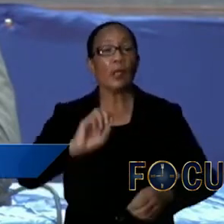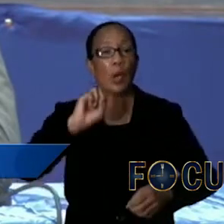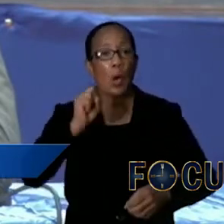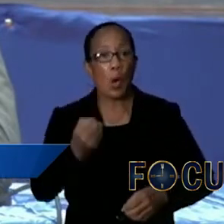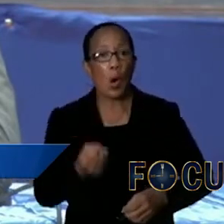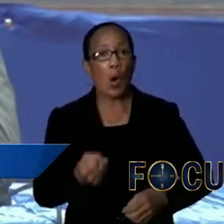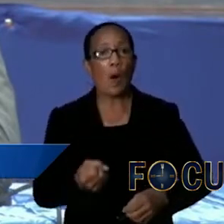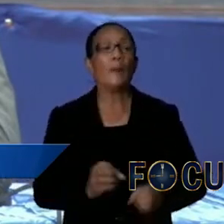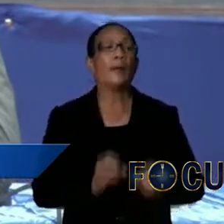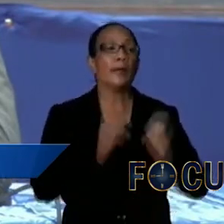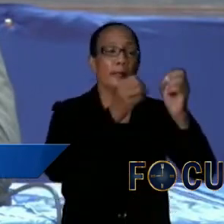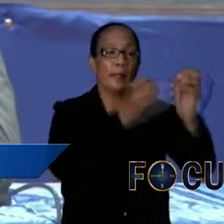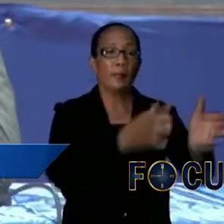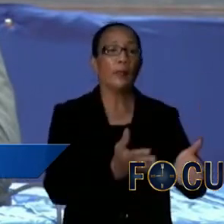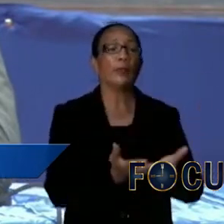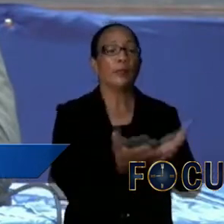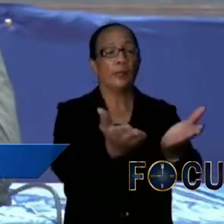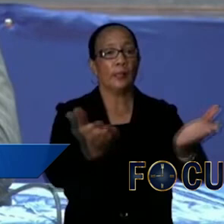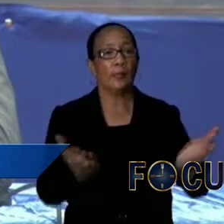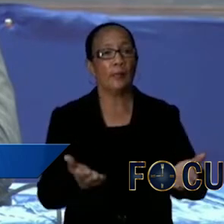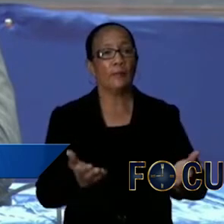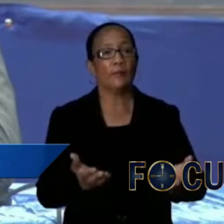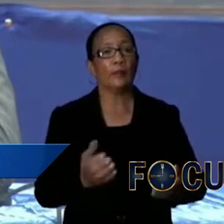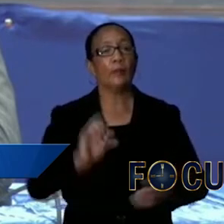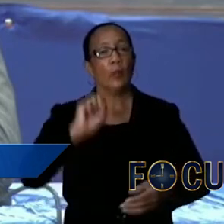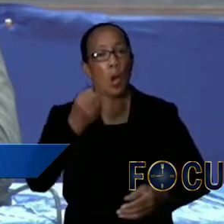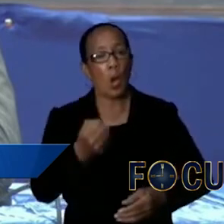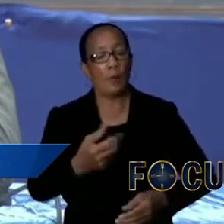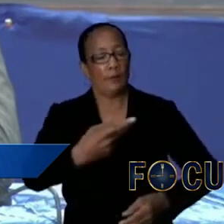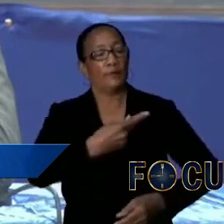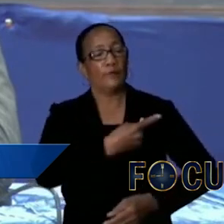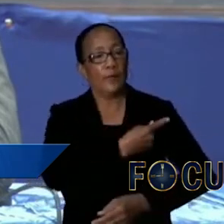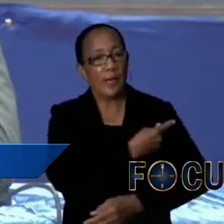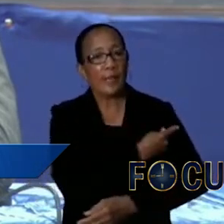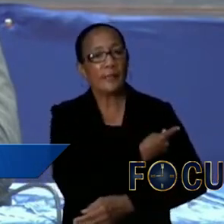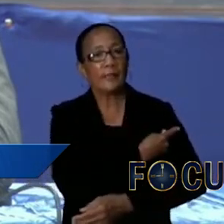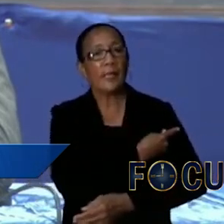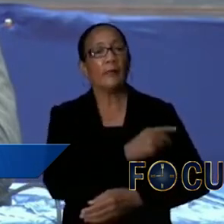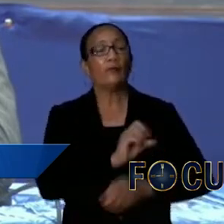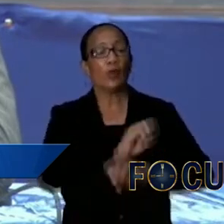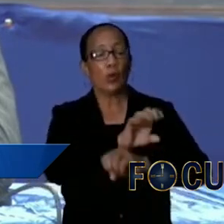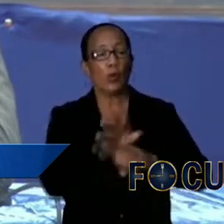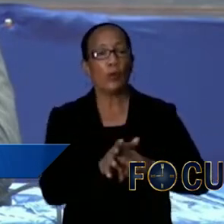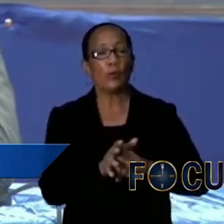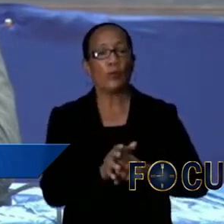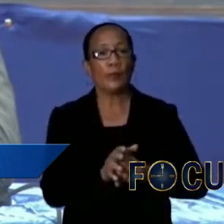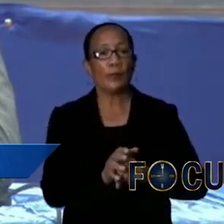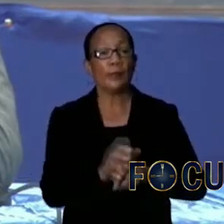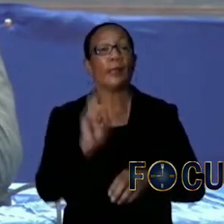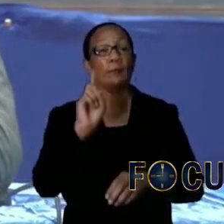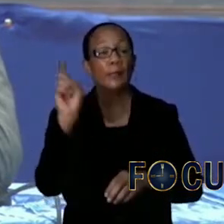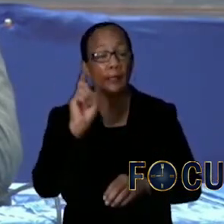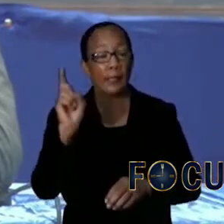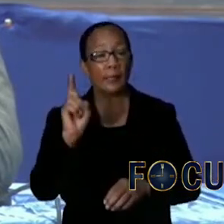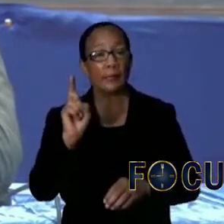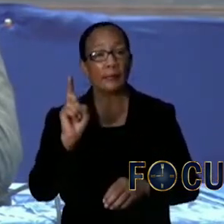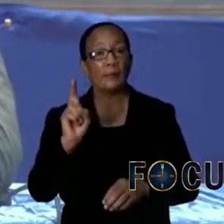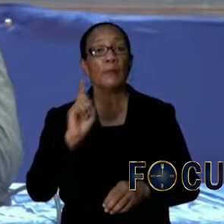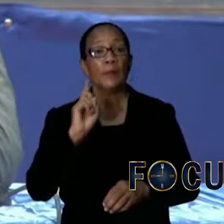een importvergunning te verlenen aan voor het Pfizer-vaccin voor COVID. Dat betekent